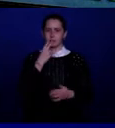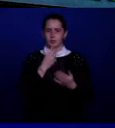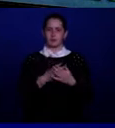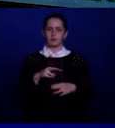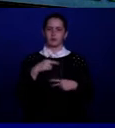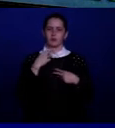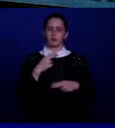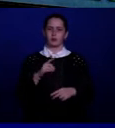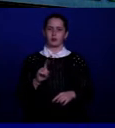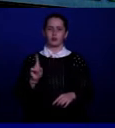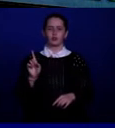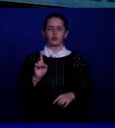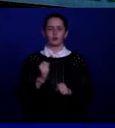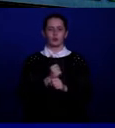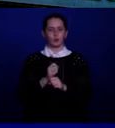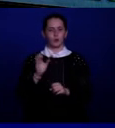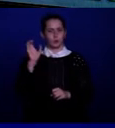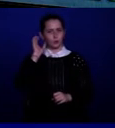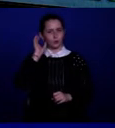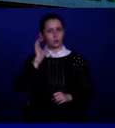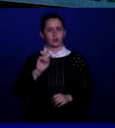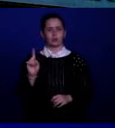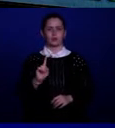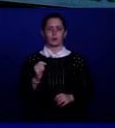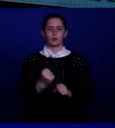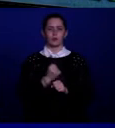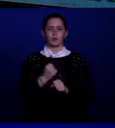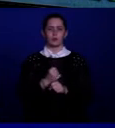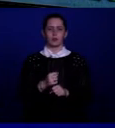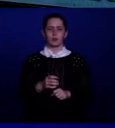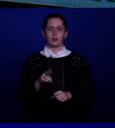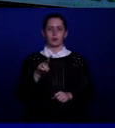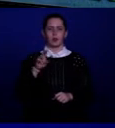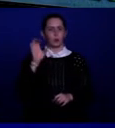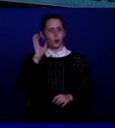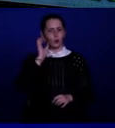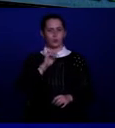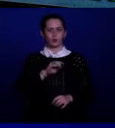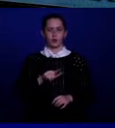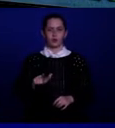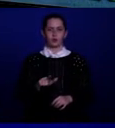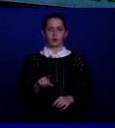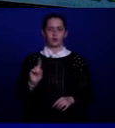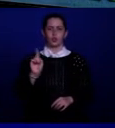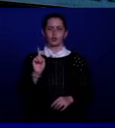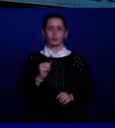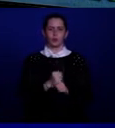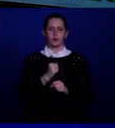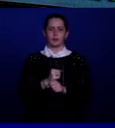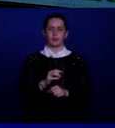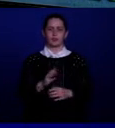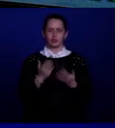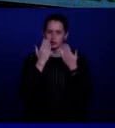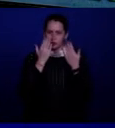Что делать? Слушать. Что сделать? Послушать. Что